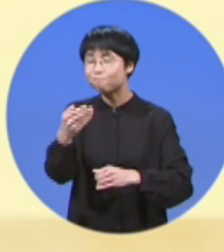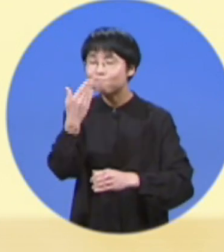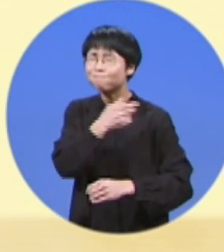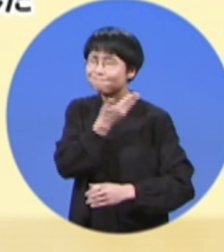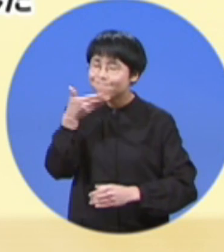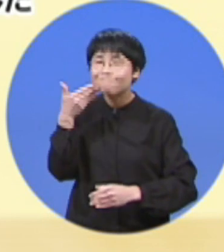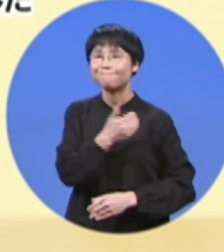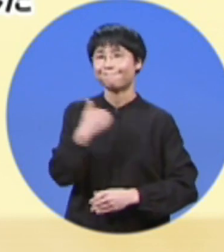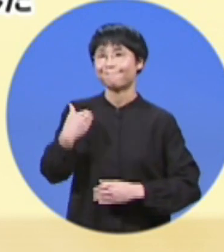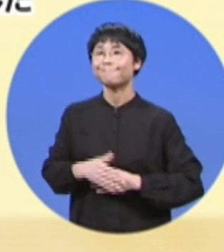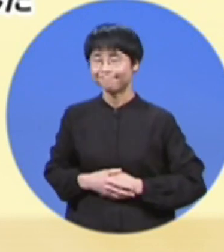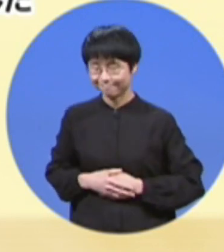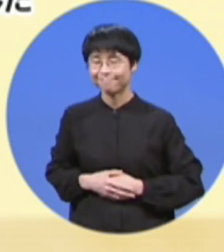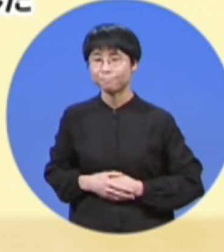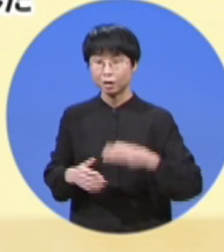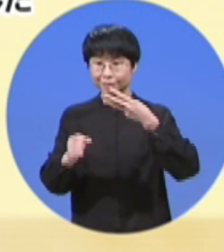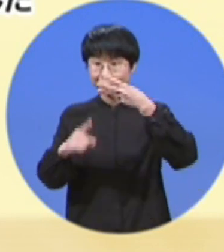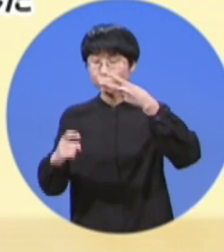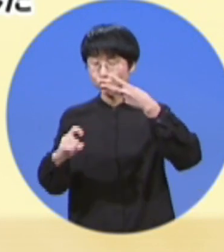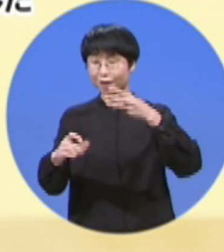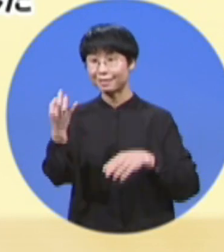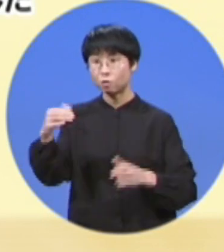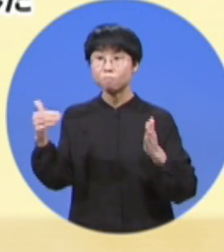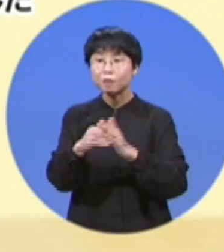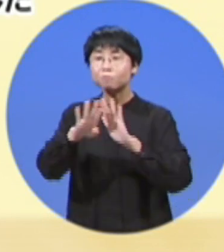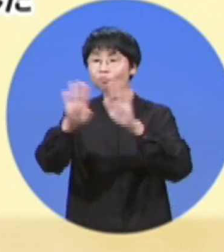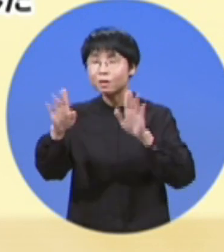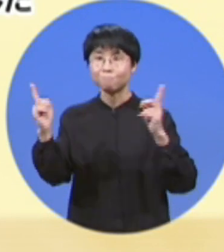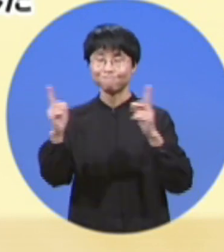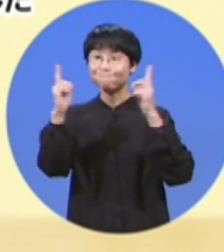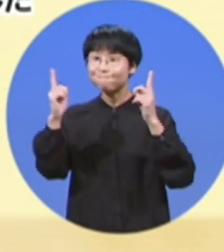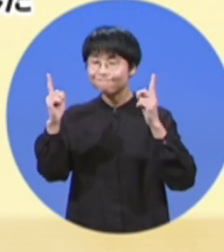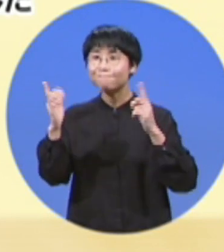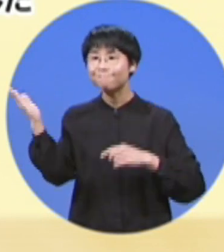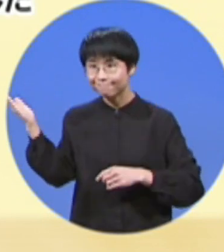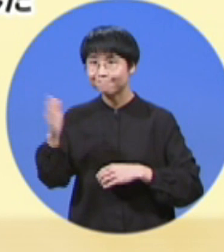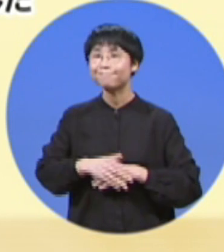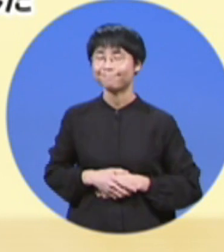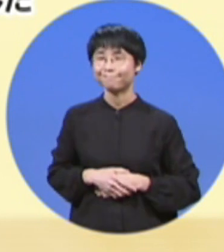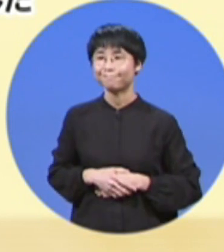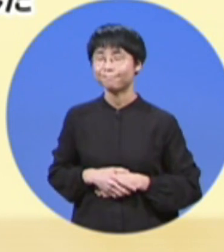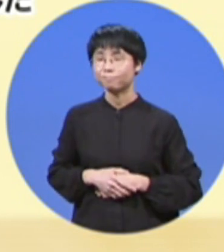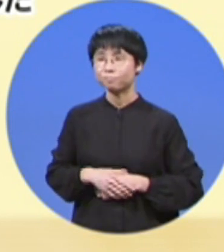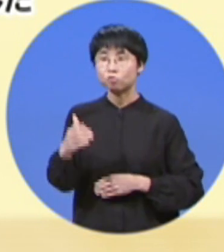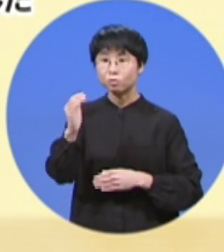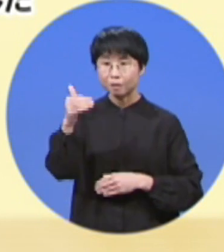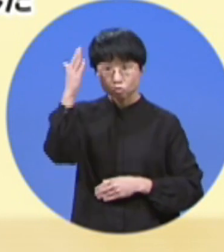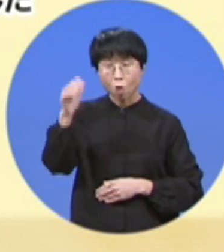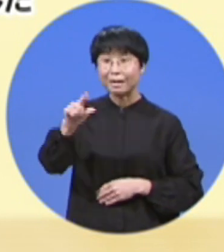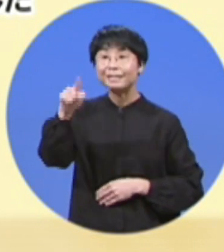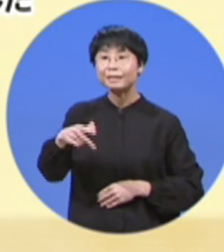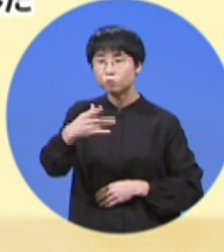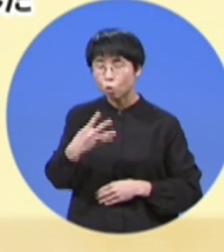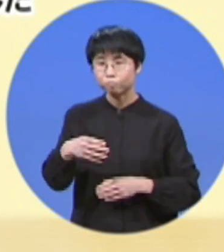ます。 3月10日金曜日まで開催されている黒アヒージョフェアでは、黒アヒージョ料理コンテスト